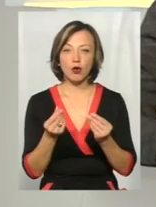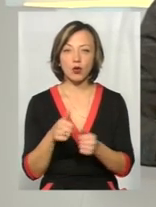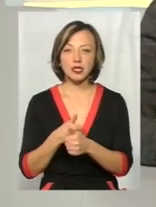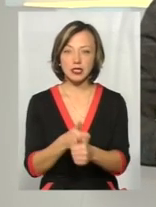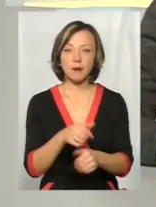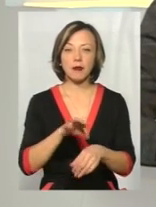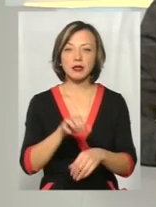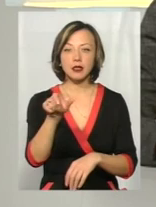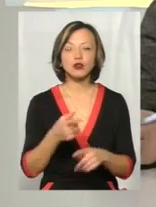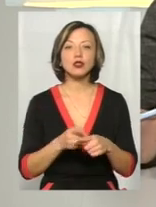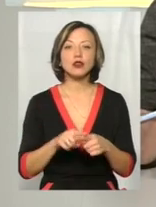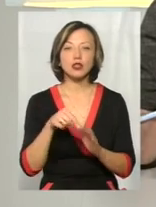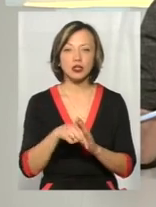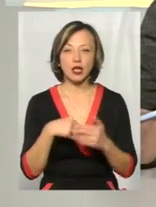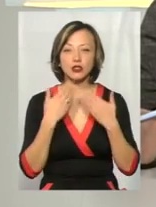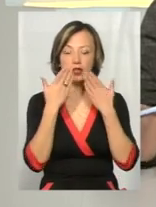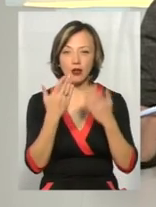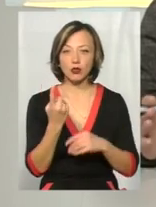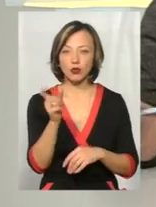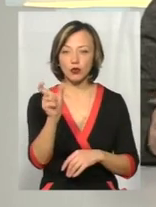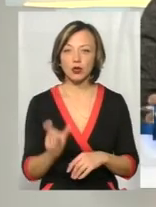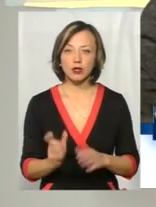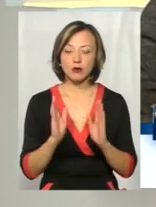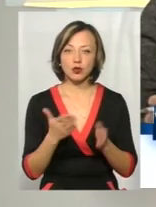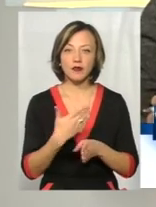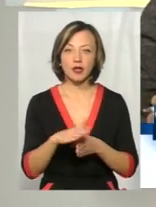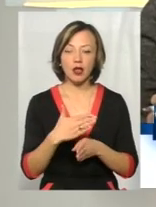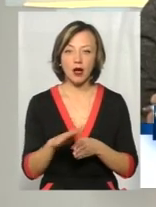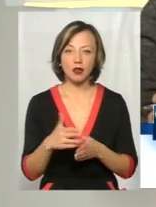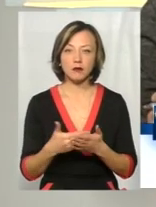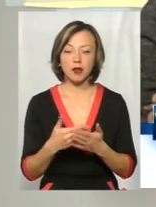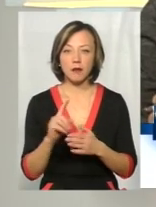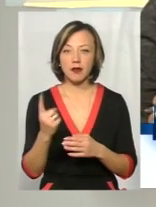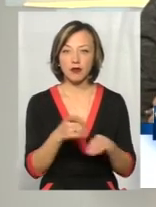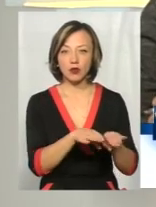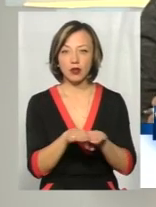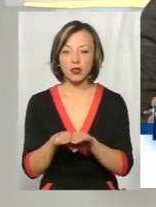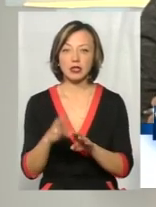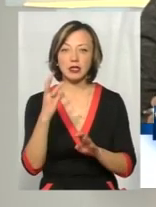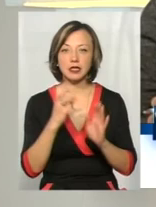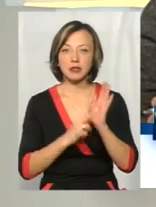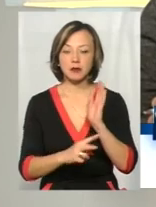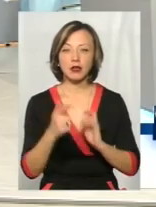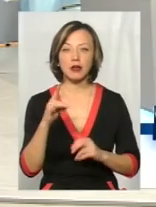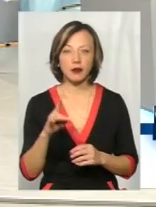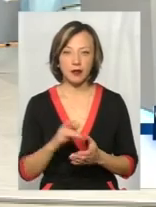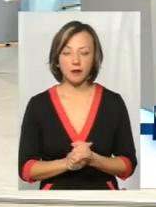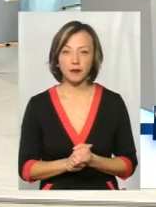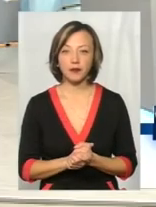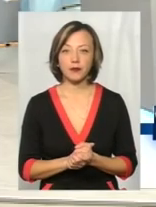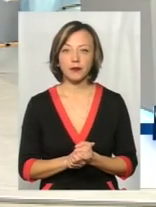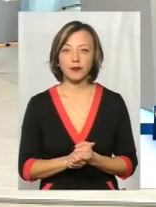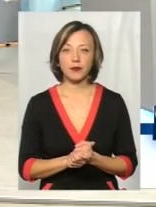пацієнтом. От що це означає? Десь читав, що там на одну людину десь буде виділятися на первинну медицину 370 гривень.